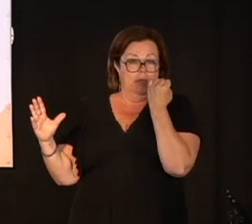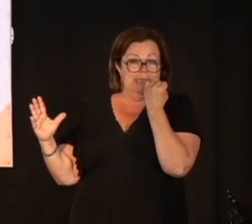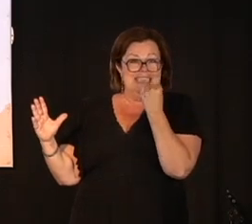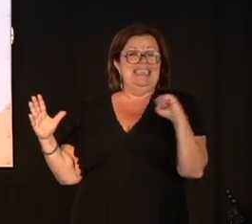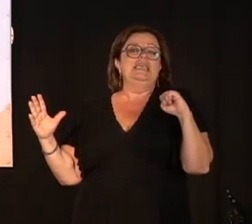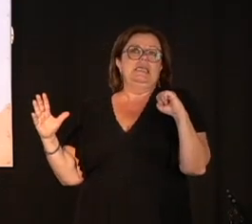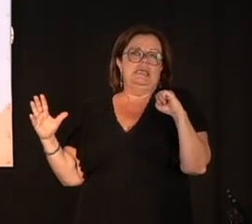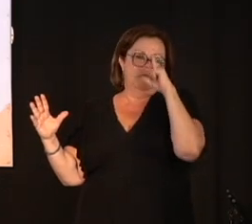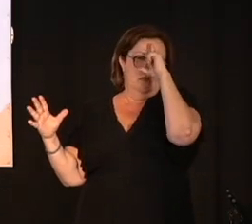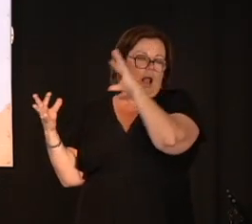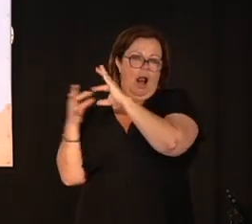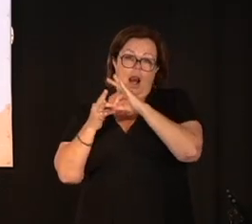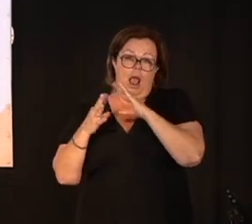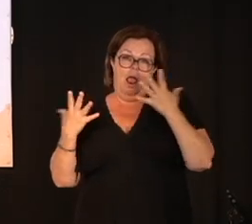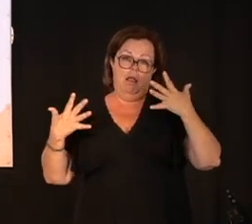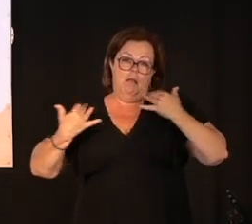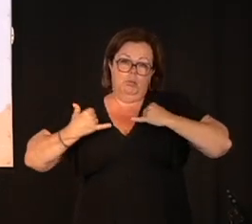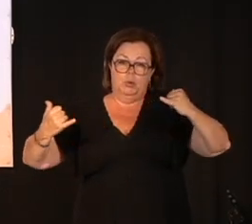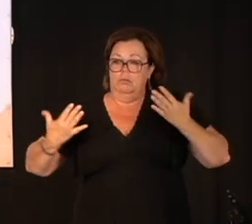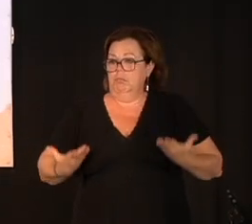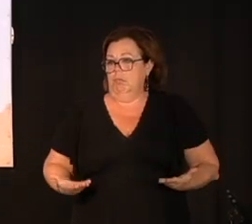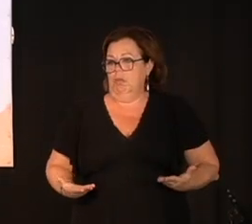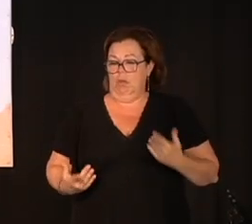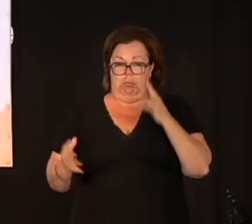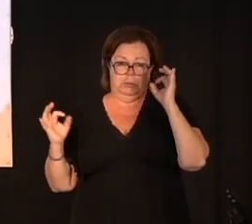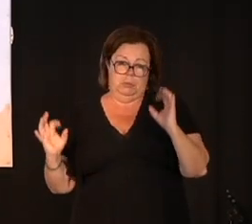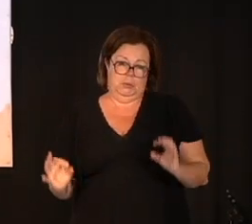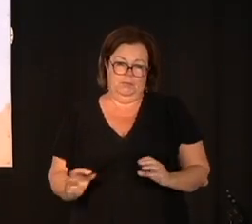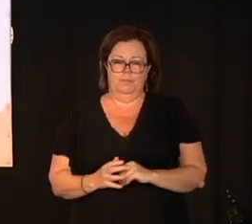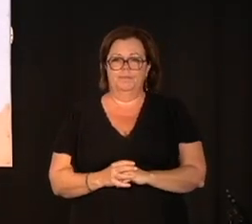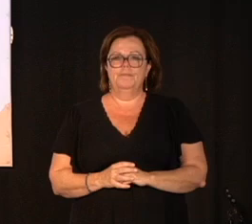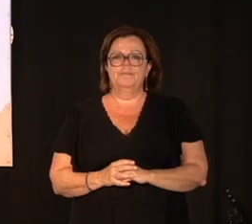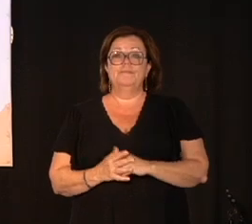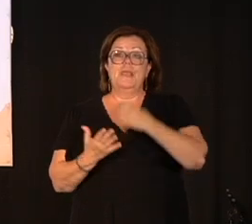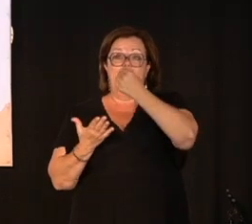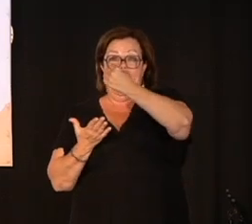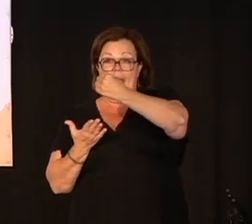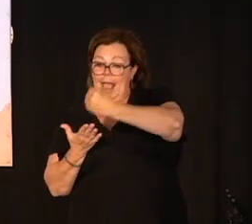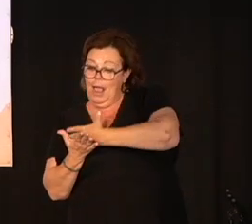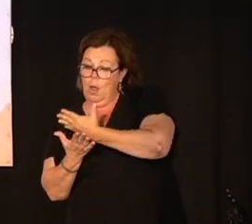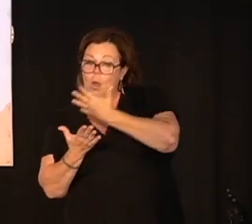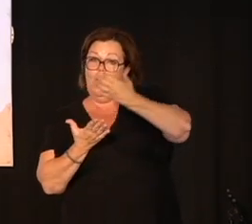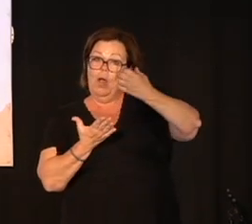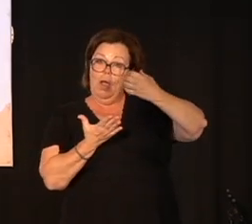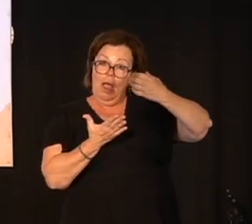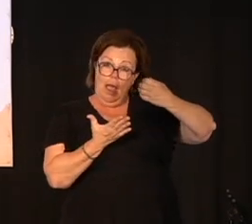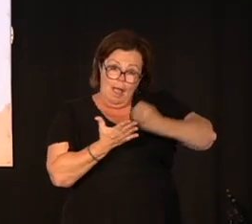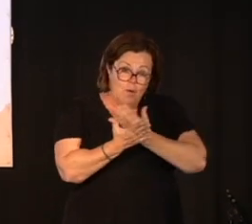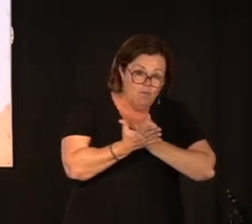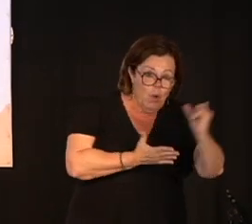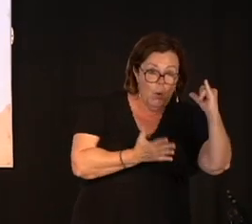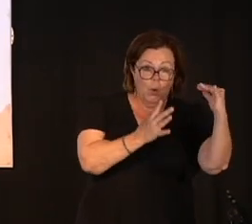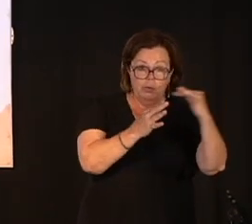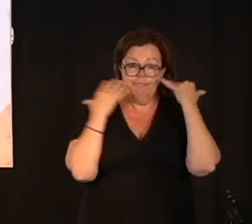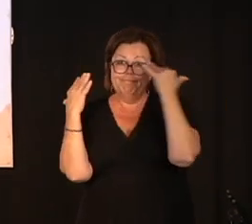était forcément une thématique d'actualité, une thématique qui me plaisait. La question des informations me plaît tout autant et m'intéresse